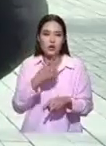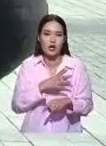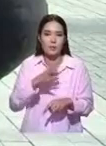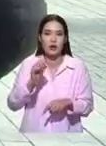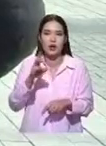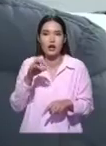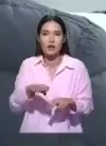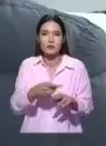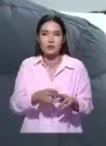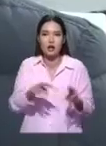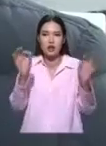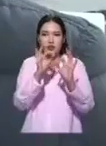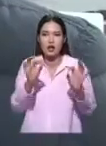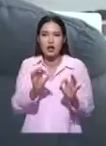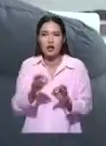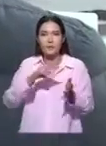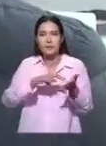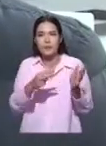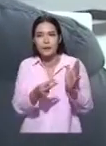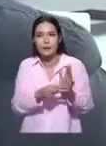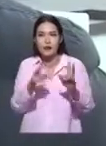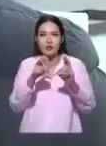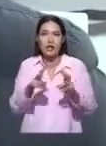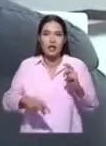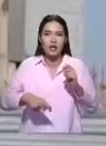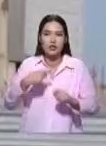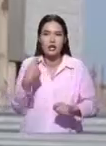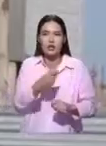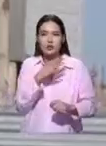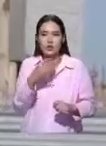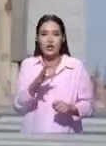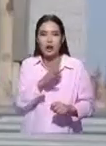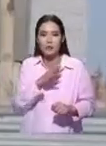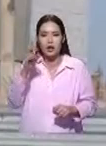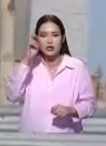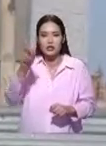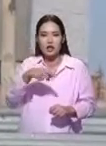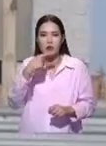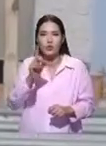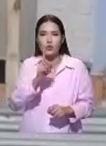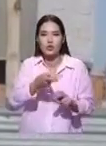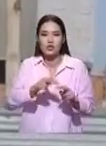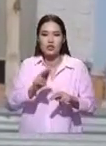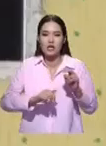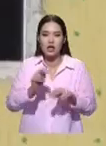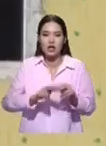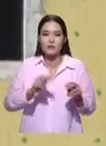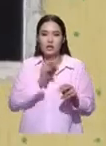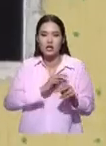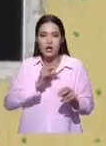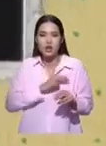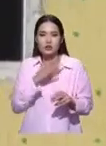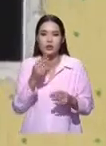этого года на объекте провели внеплановую проверку, но нарушений не выявили. Чиновники отмечают, строительные работы, пусть и медленно, но